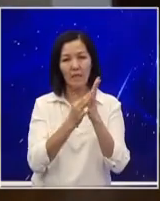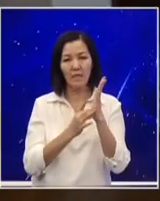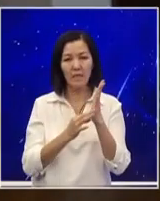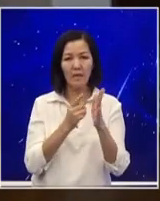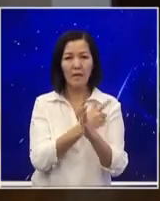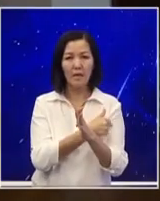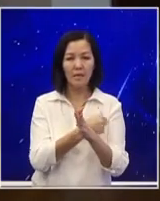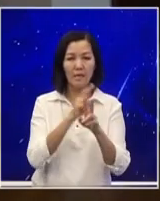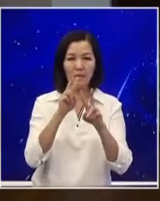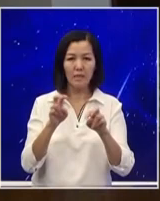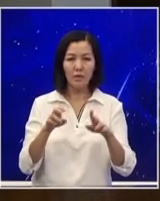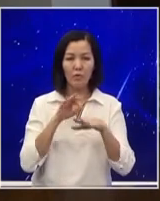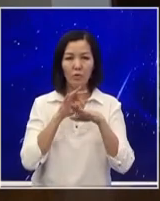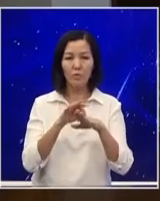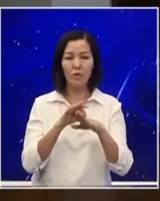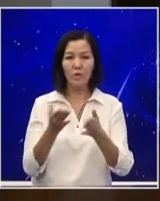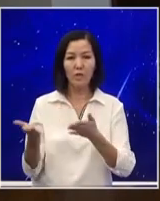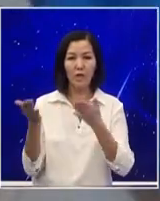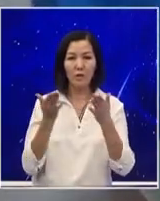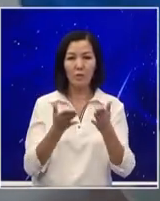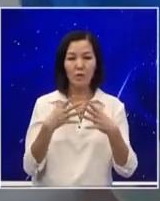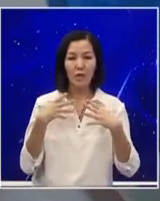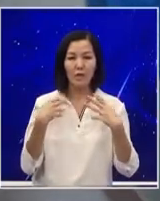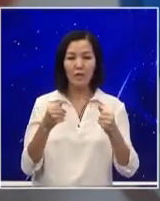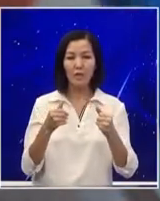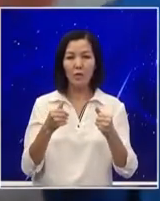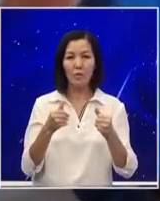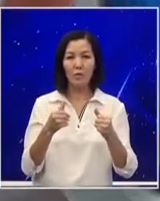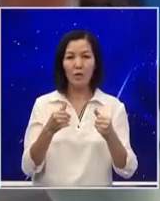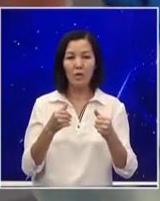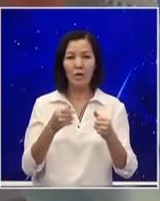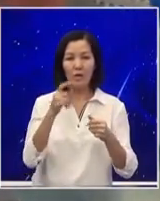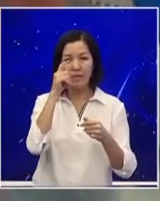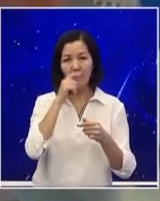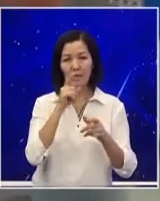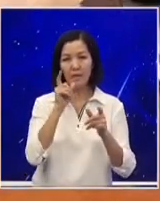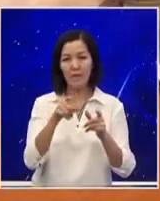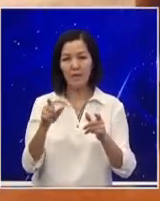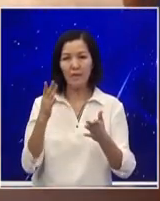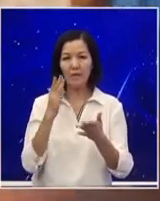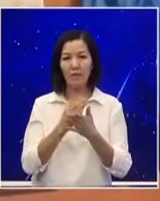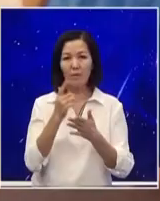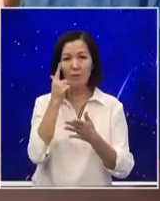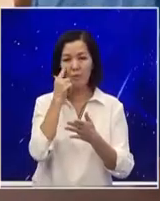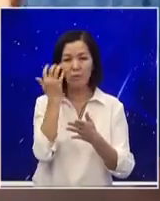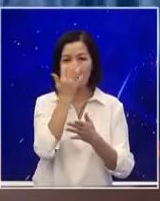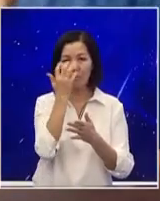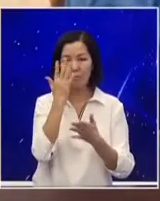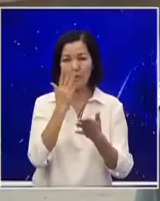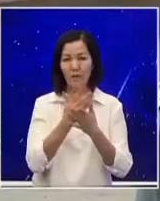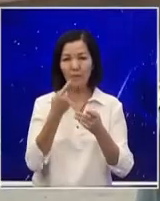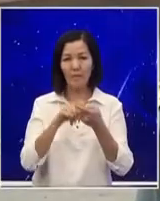медициналық тексеруден өтеді. Шақырушылар арасында денсаулығы жарамсыз деп танылғандар да бар. Дені көз нашар көруіне